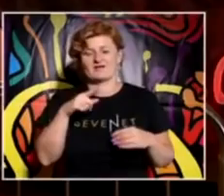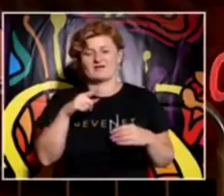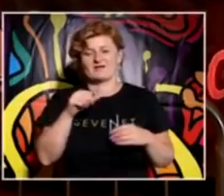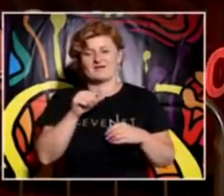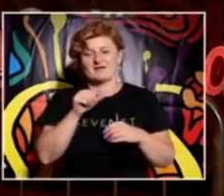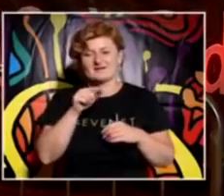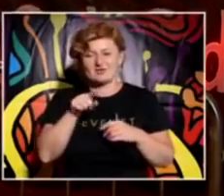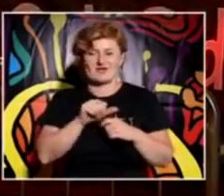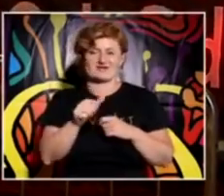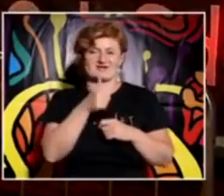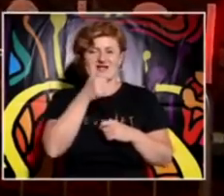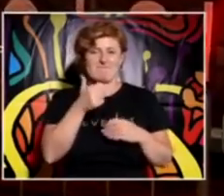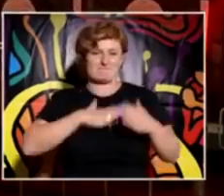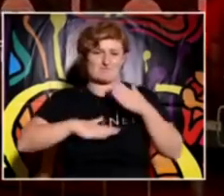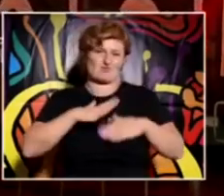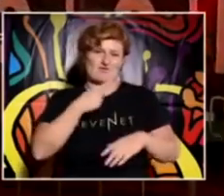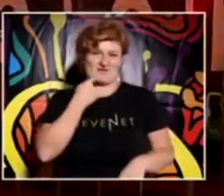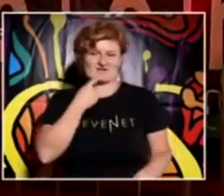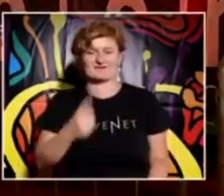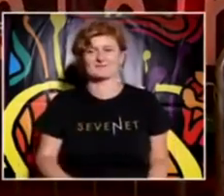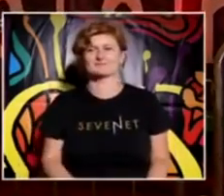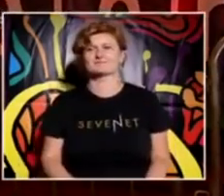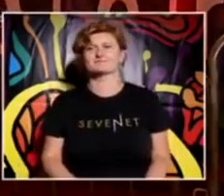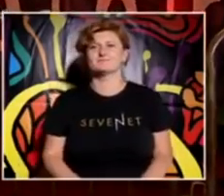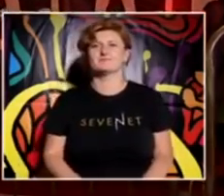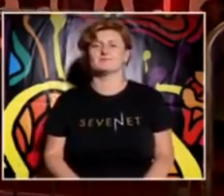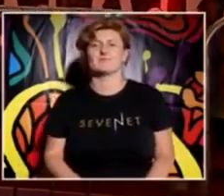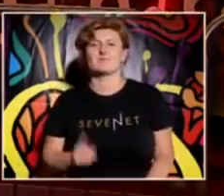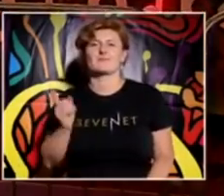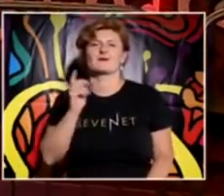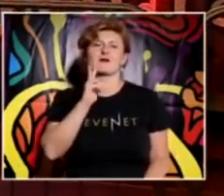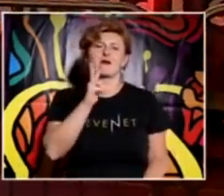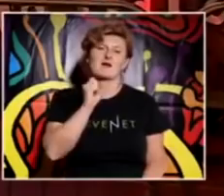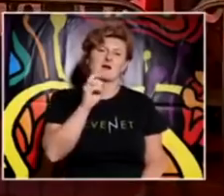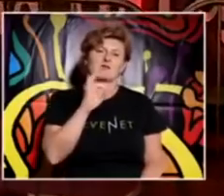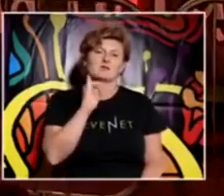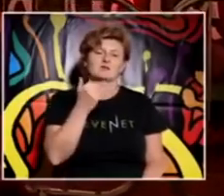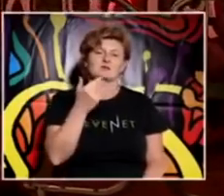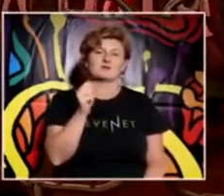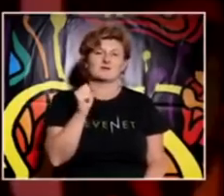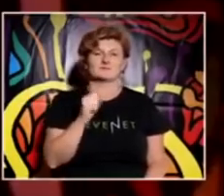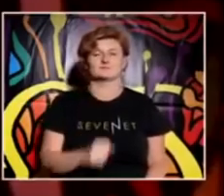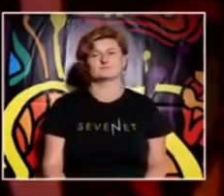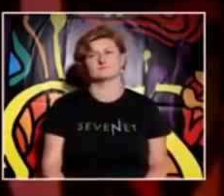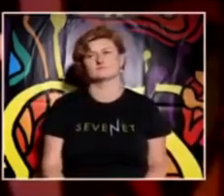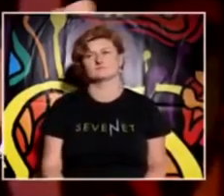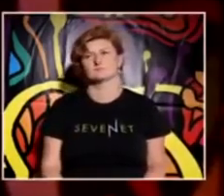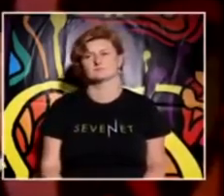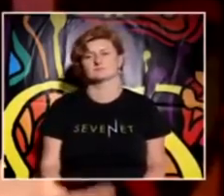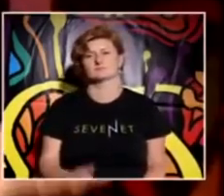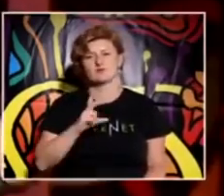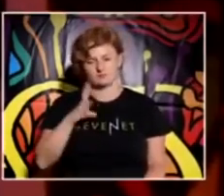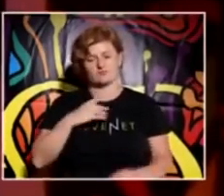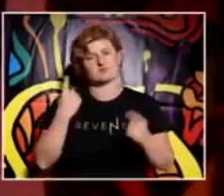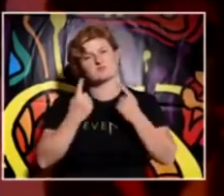językiem. Karolina, Arek, nie mieliście chyba jeszcze takiej przygody przed sobą, albo takiego kraju, takiego miejsca na świecie, który byłby na tyle groźny, żeby